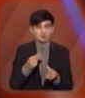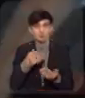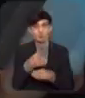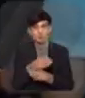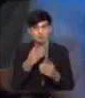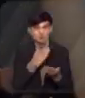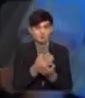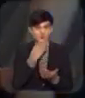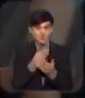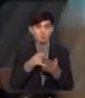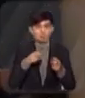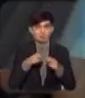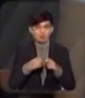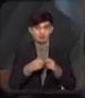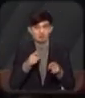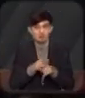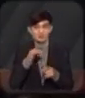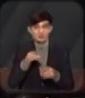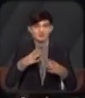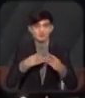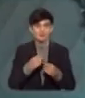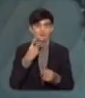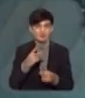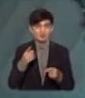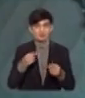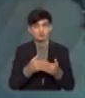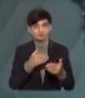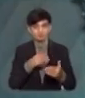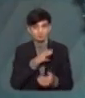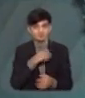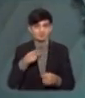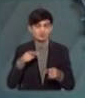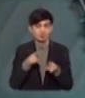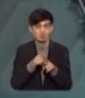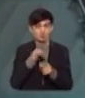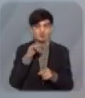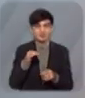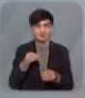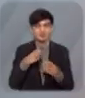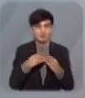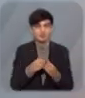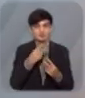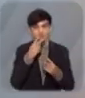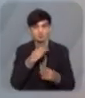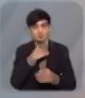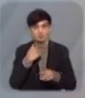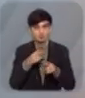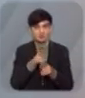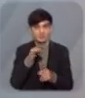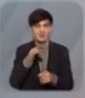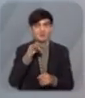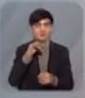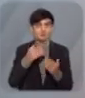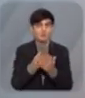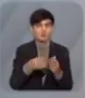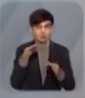өз себебі бар. Қос бірдей жан өздерінің осыған дейін бастарынан өткізгенді ұрпақтары көрмесе екен деп тілейді. Сол үшін де Информбюроның